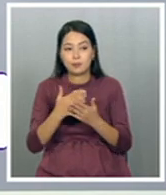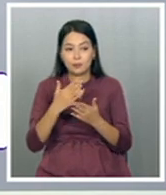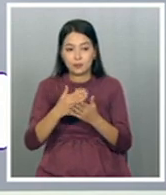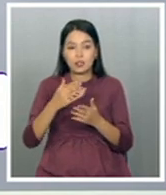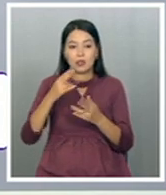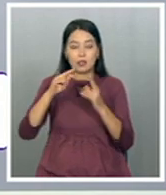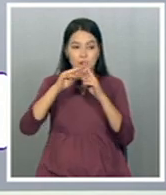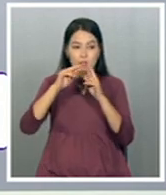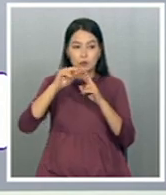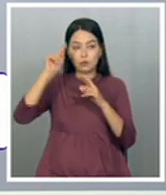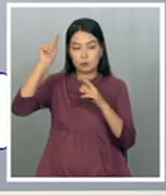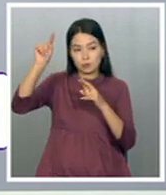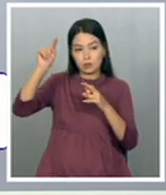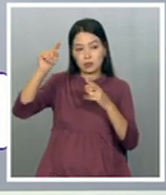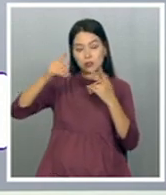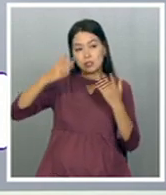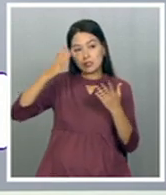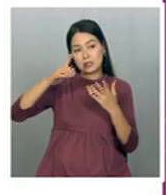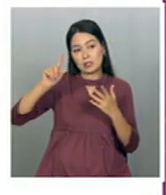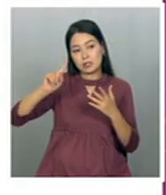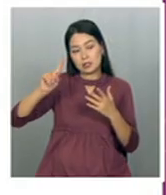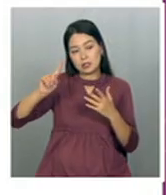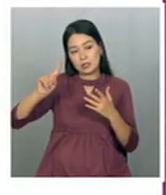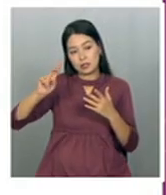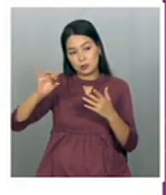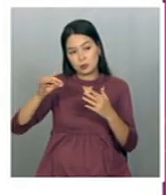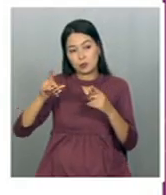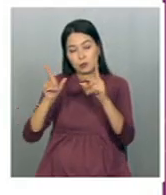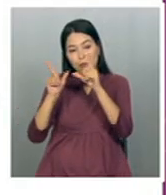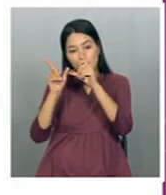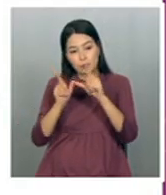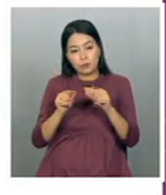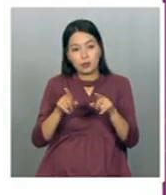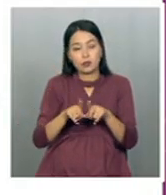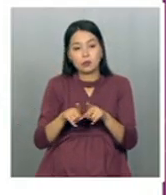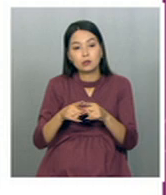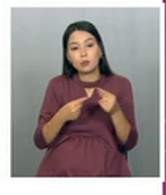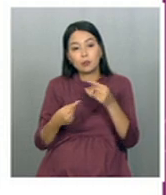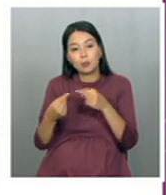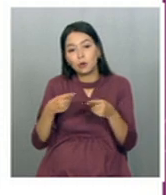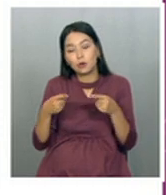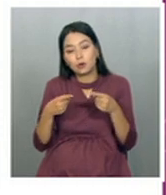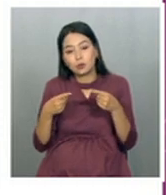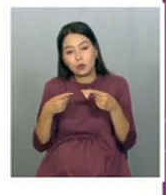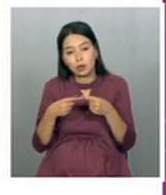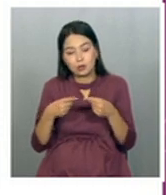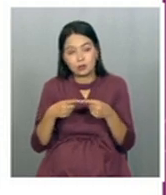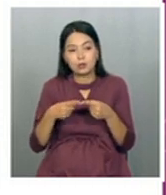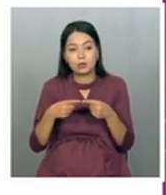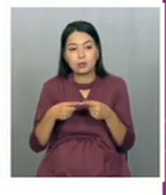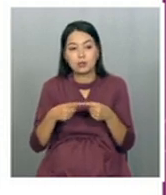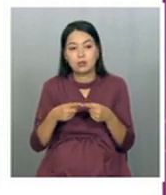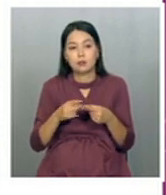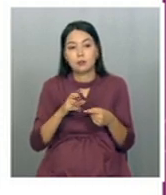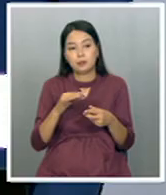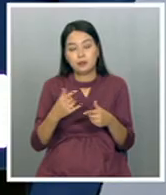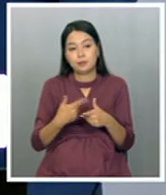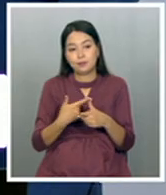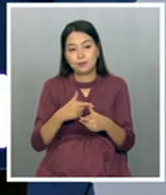көкжиекке немесе дүние осына немесе аспан экваторына қатысты бұрышы бұл бізде сигма еңістігі деп